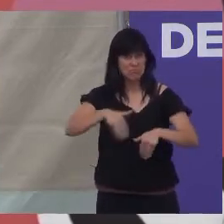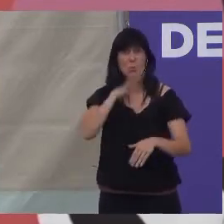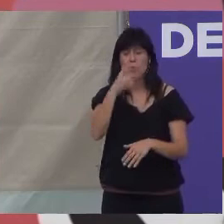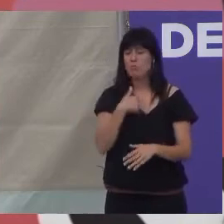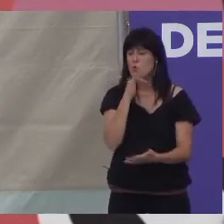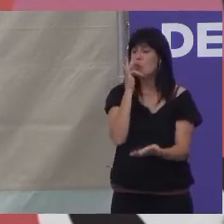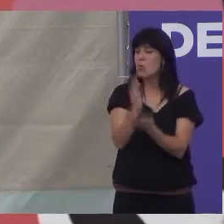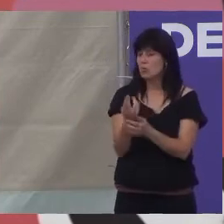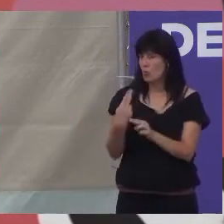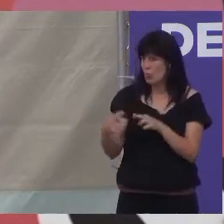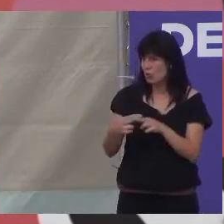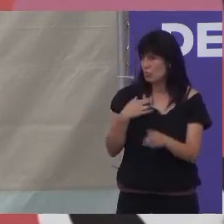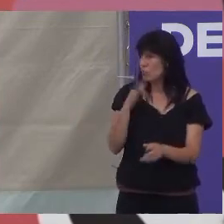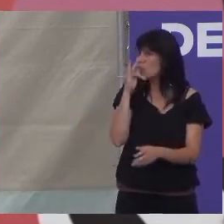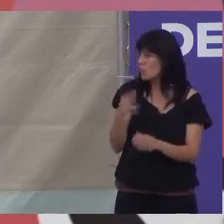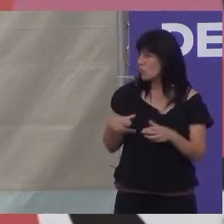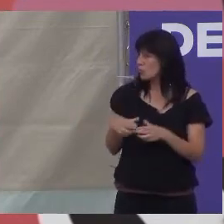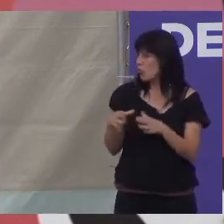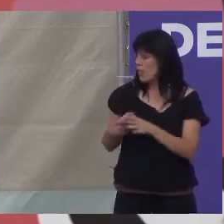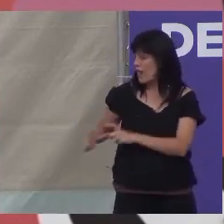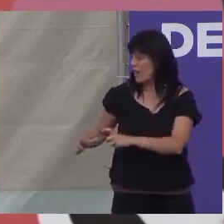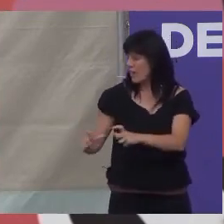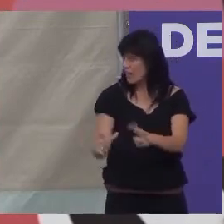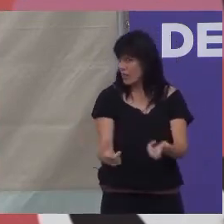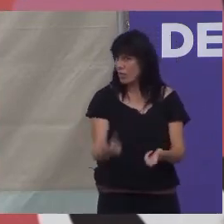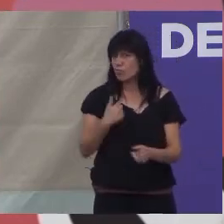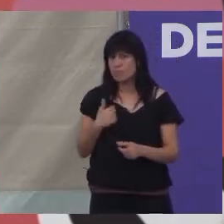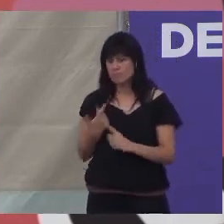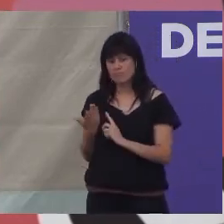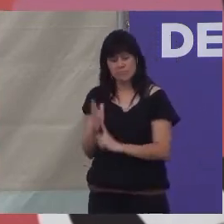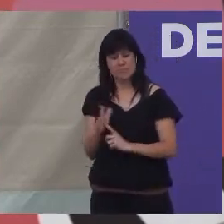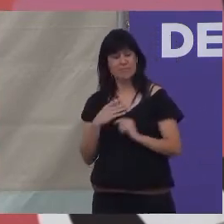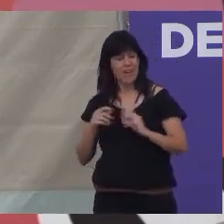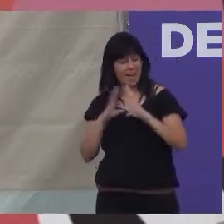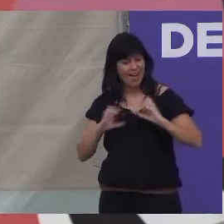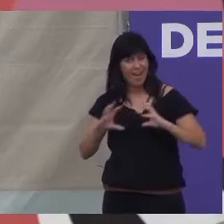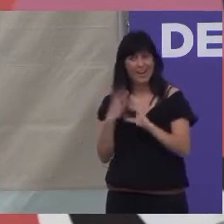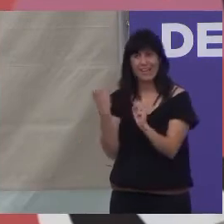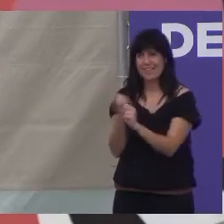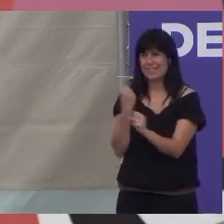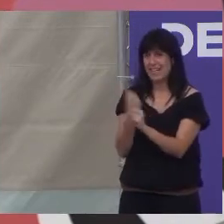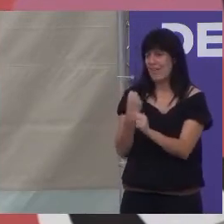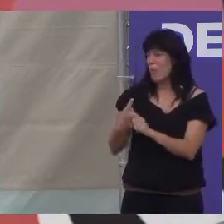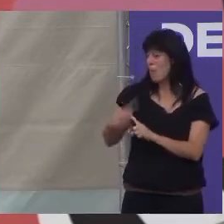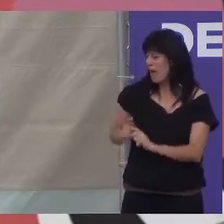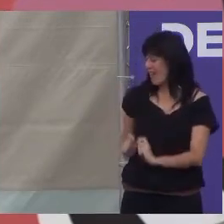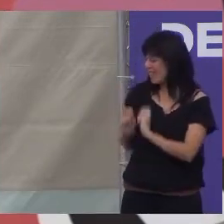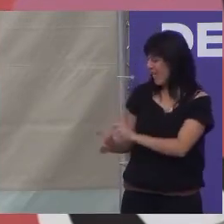i social amb els cercles, oferint ganes i treball per a tornar a